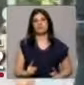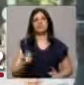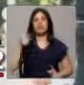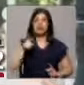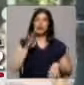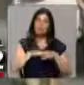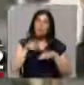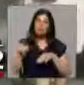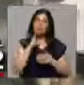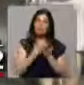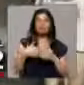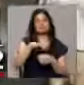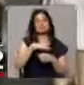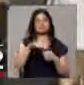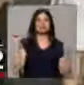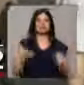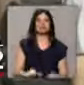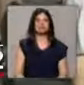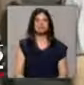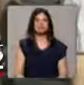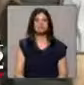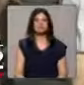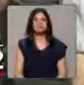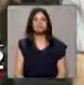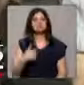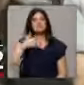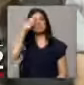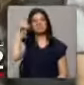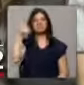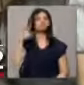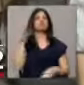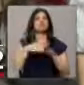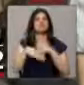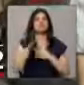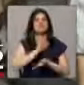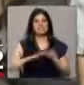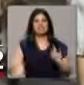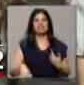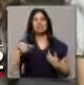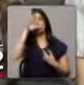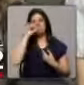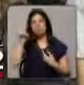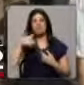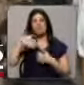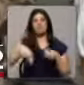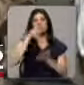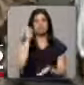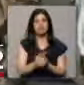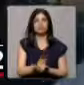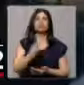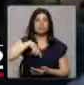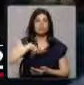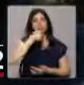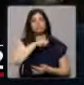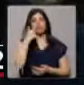έχουμε φτάσει ως εδώ. Δεν νομίζω ότι θα πετύχουν κάτι. Θα ρίξουν την κυβέρνηση και θα συνεχίσουμε να έχουμε τα ίδια μνημόνια.